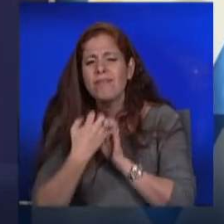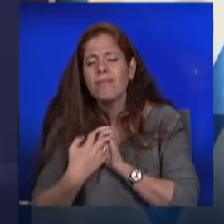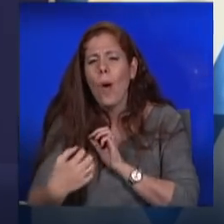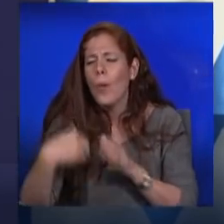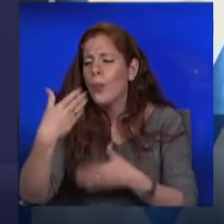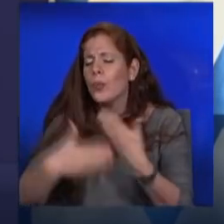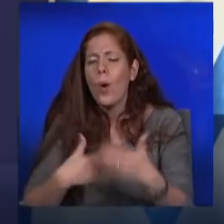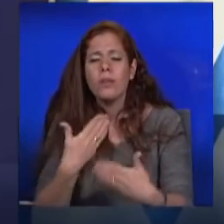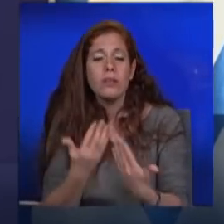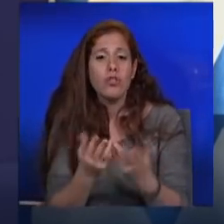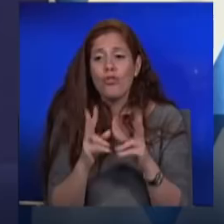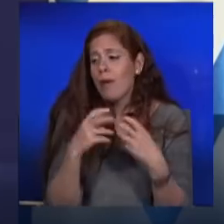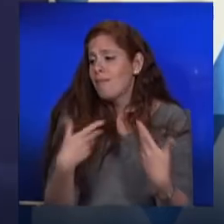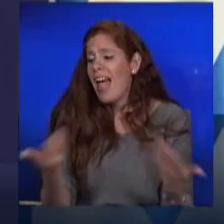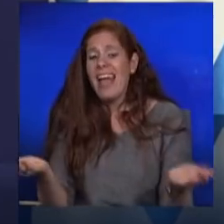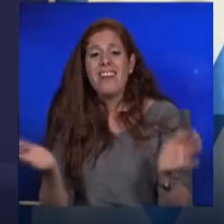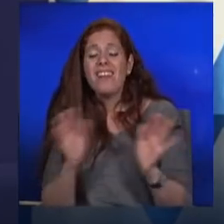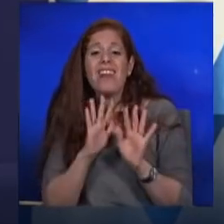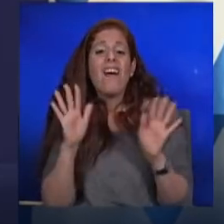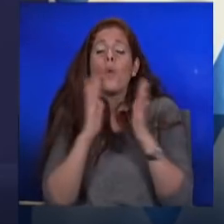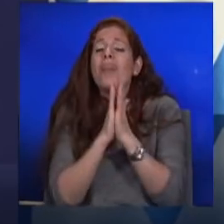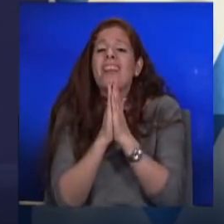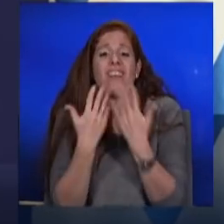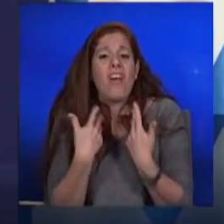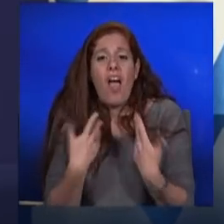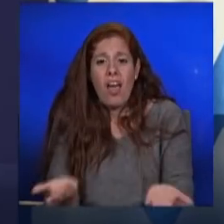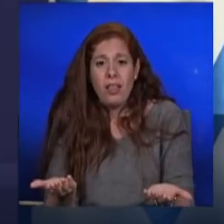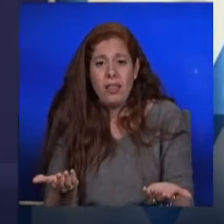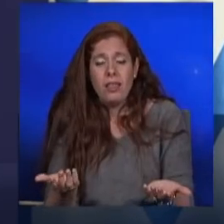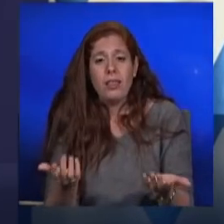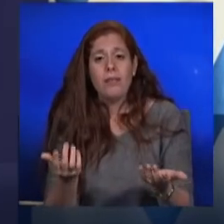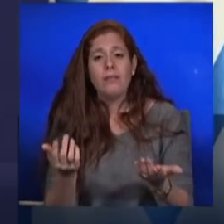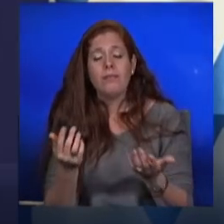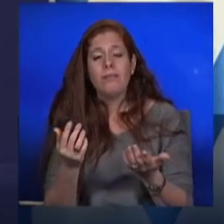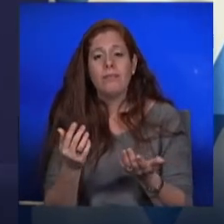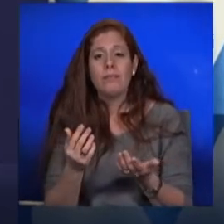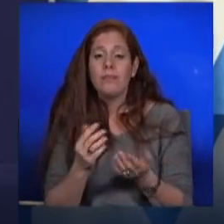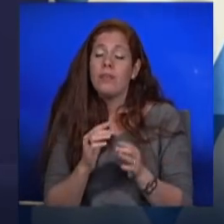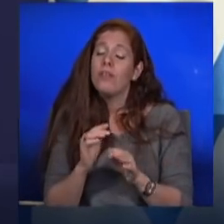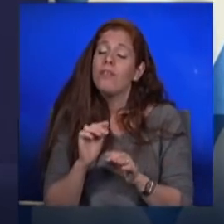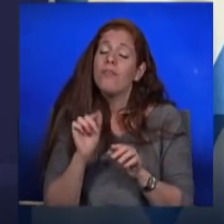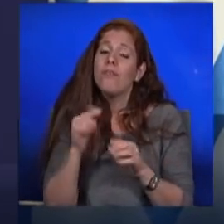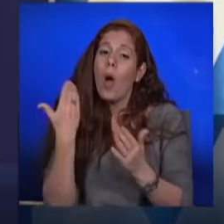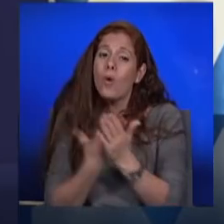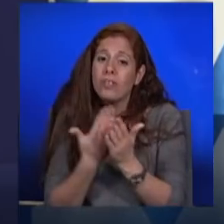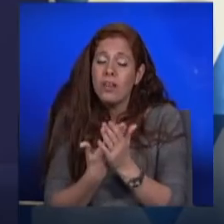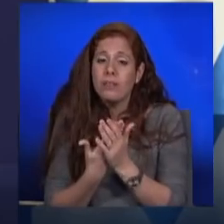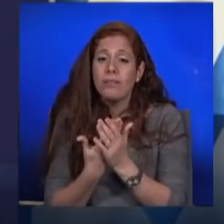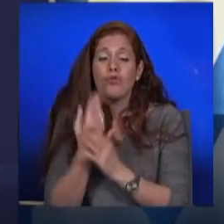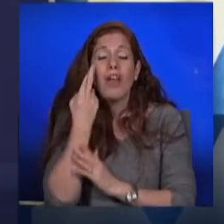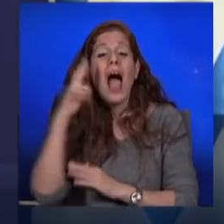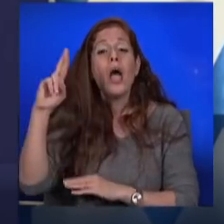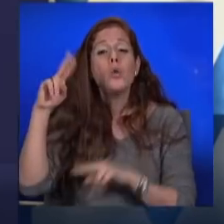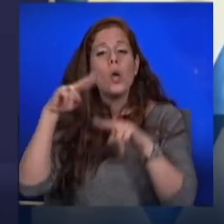שלכאורה אין בהם אף קרן אור, ולא כן הדבר. כי העובדה שהרעיון נשאר,